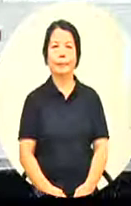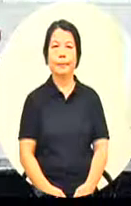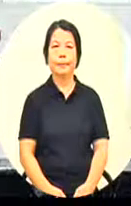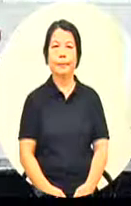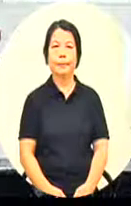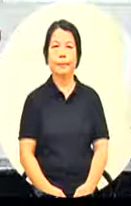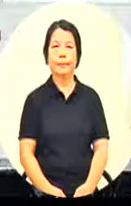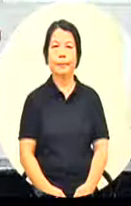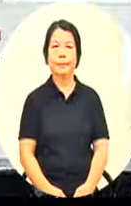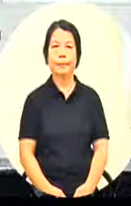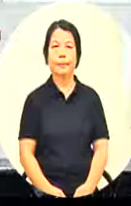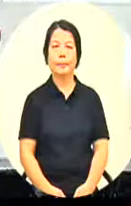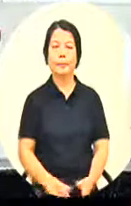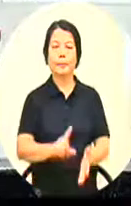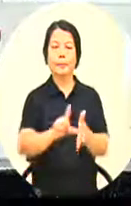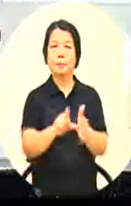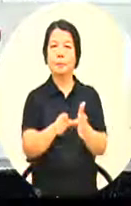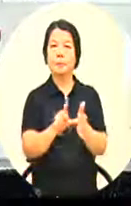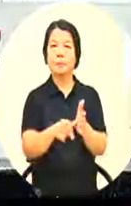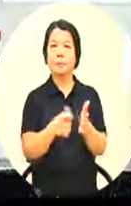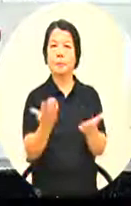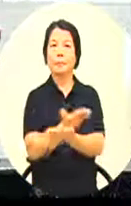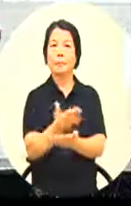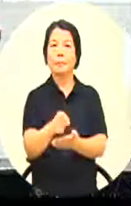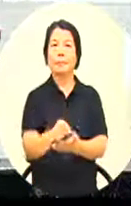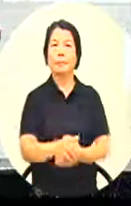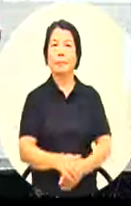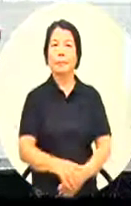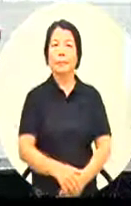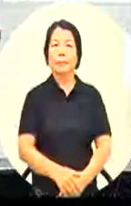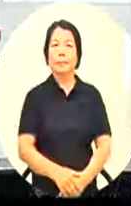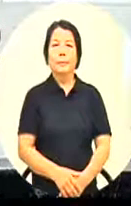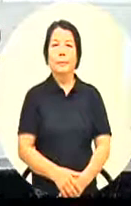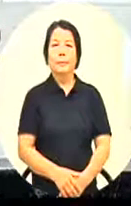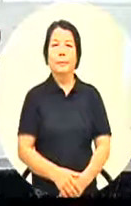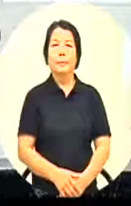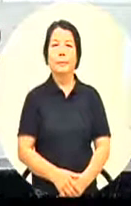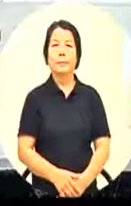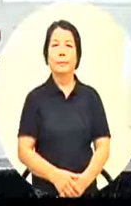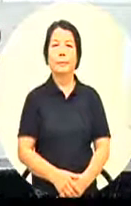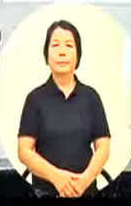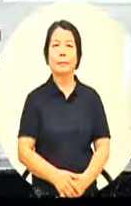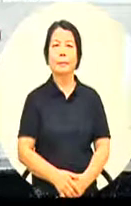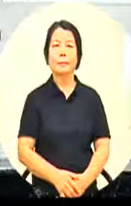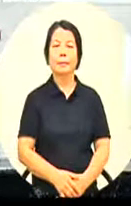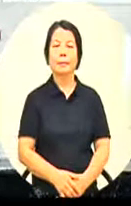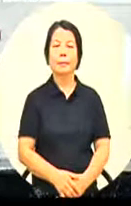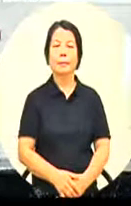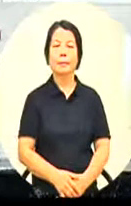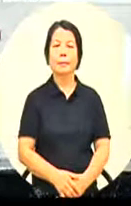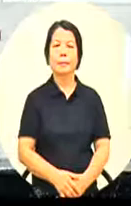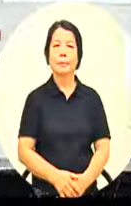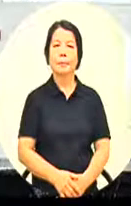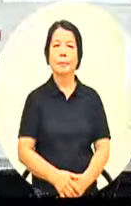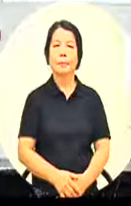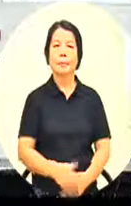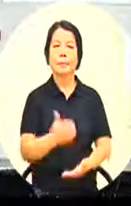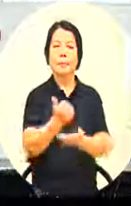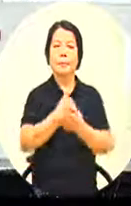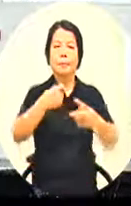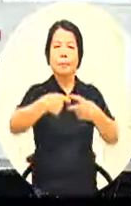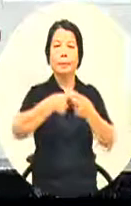着，好像有换时间哈。那么，我们是不是请李雨婷议